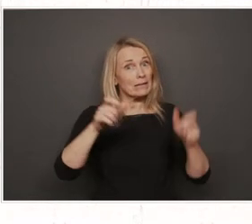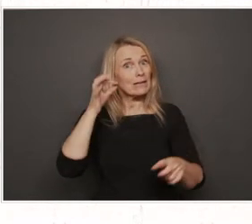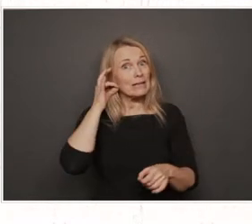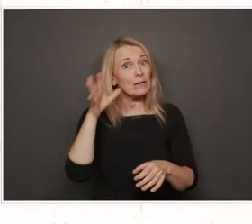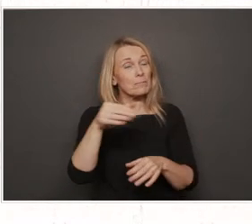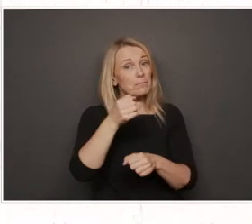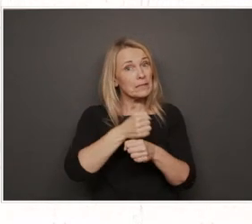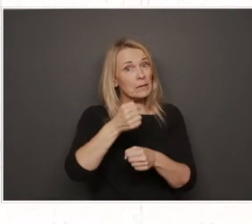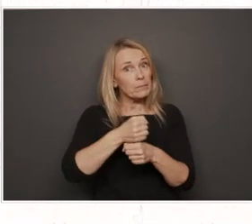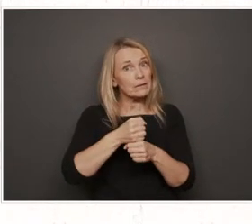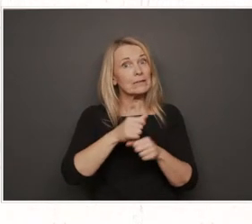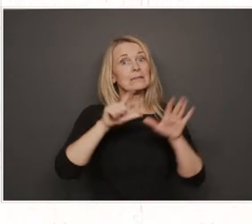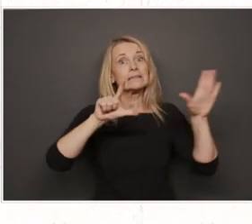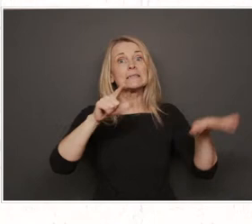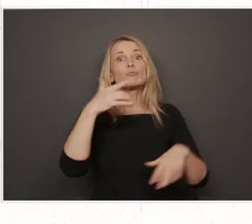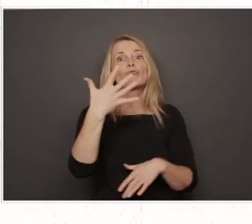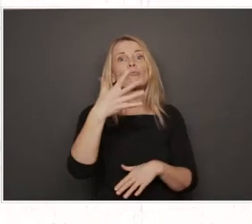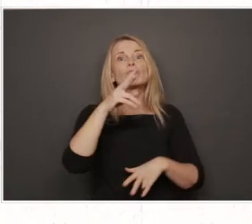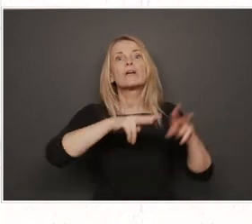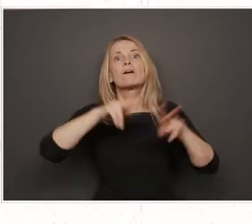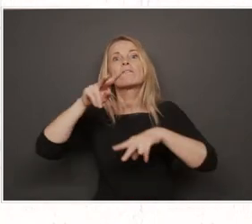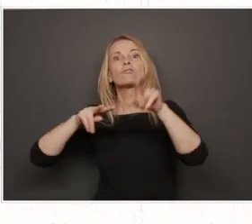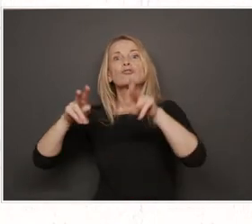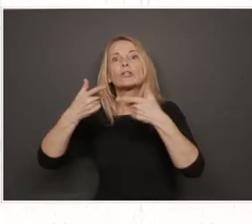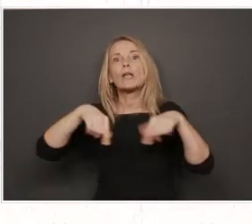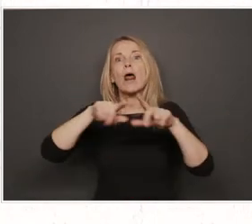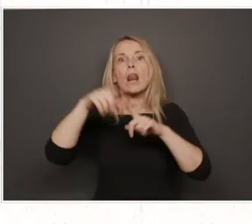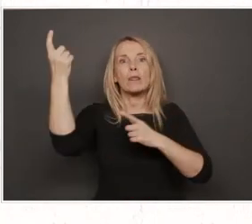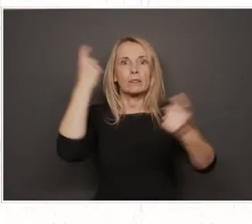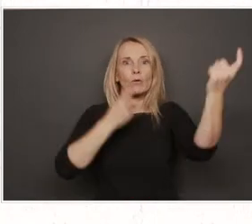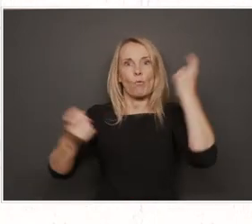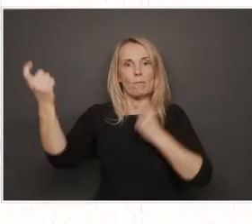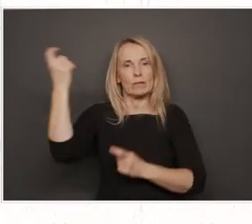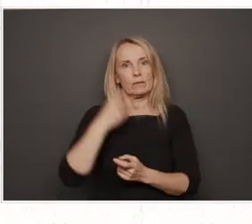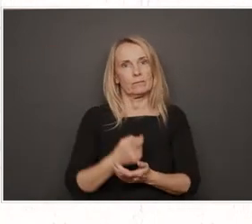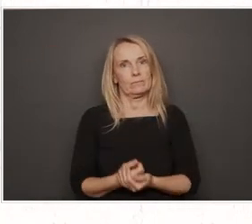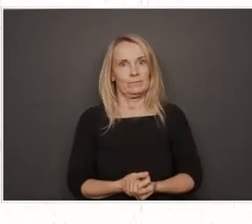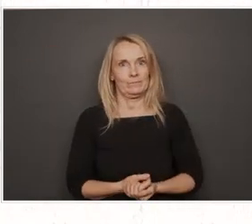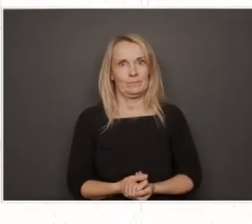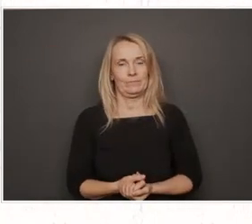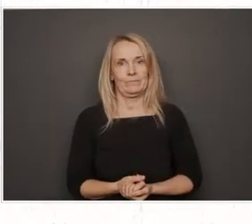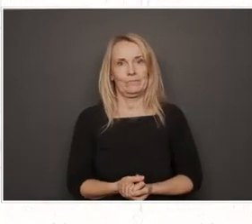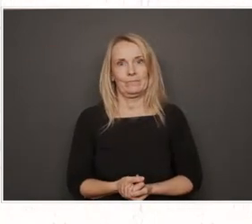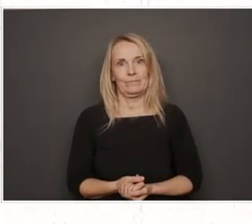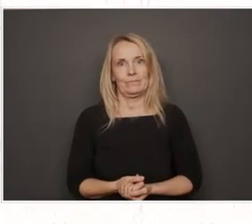Mitarbeiterinnen aus 57 verschiedenen Nationen kommen.